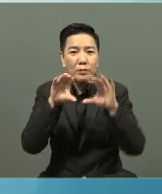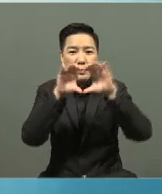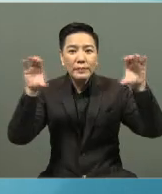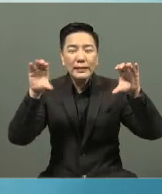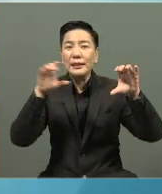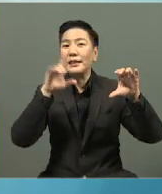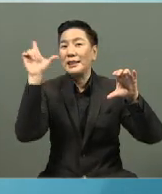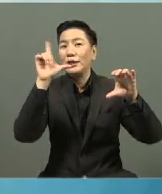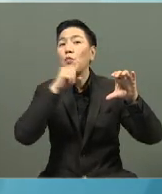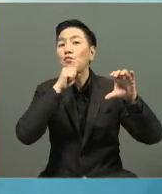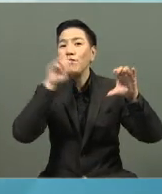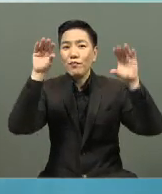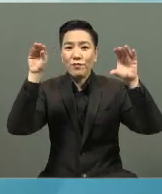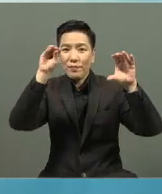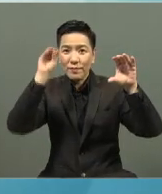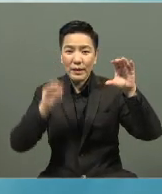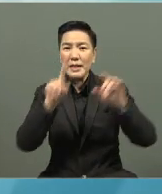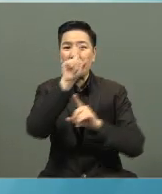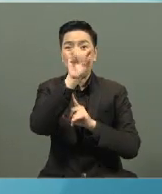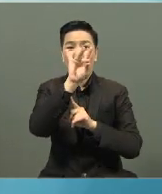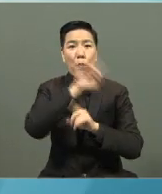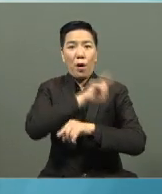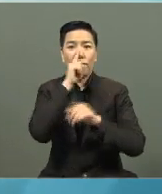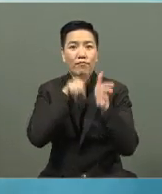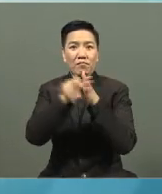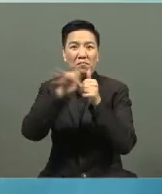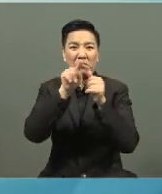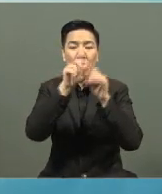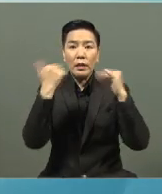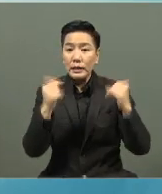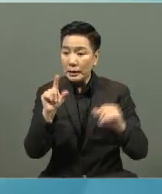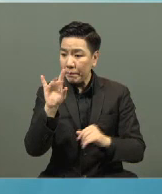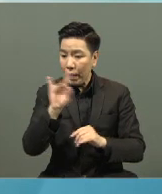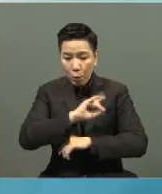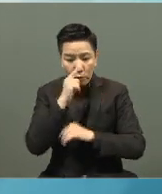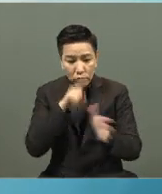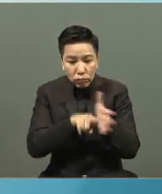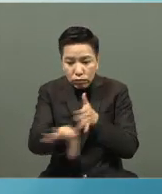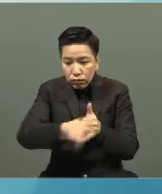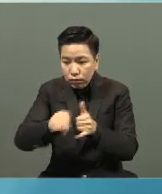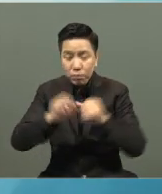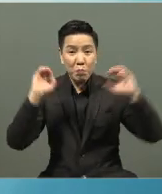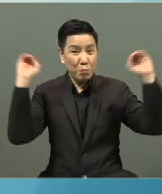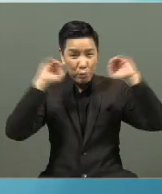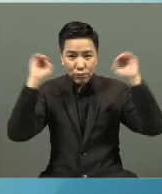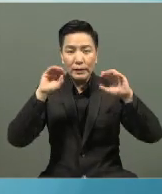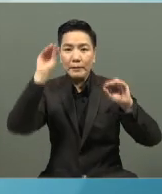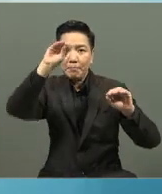ก็ไม่ได้เจอเลยนะครับในศาลจังหวัดของภาคใต้ก็เลื่อนลำดับลงมาจากกลุ่มที่เจอในกลุ่มที่เป็นรายงาน28วันที่ผ่านมาอันนี้ไม่มีรายงานในช่วง 28วันที่ 28